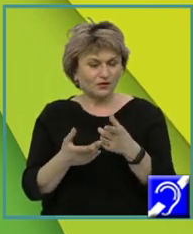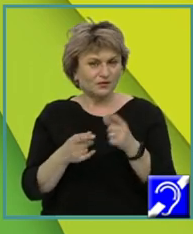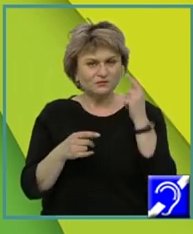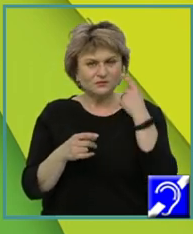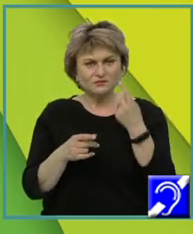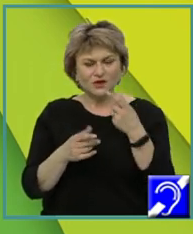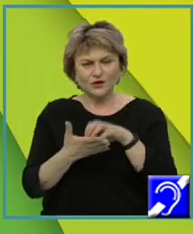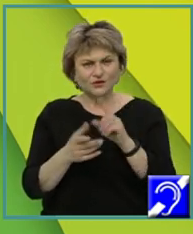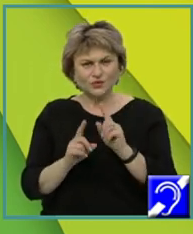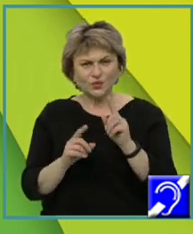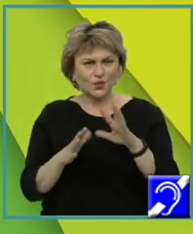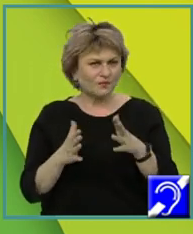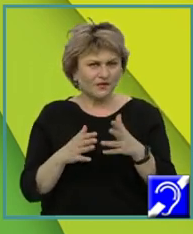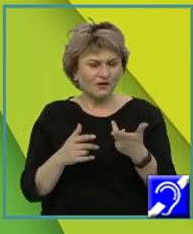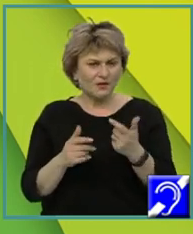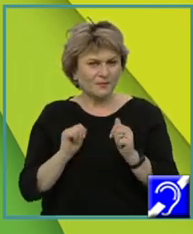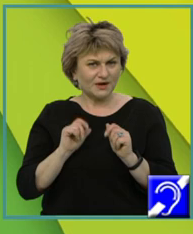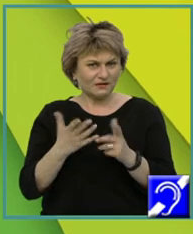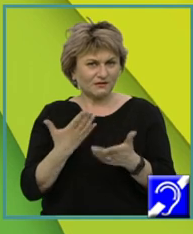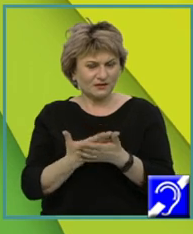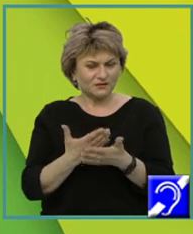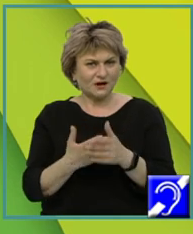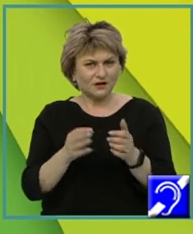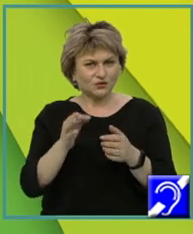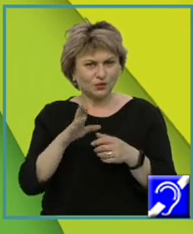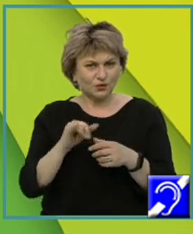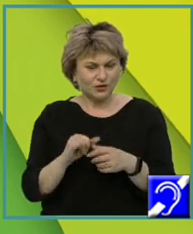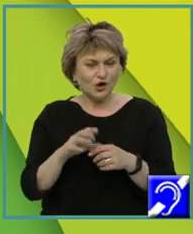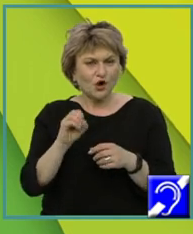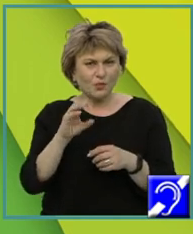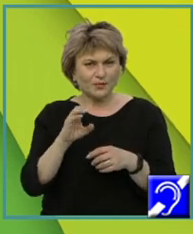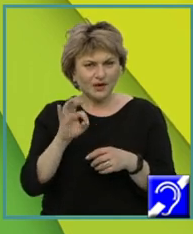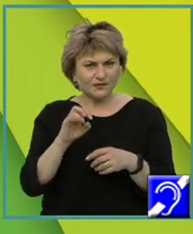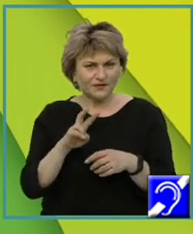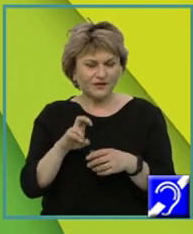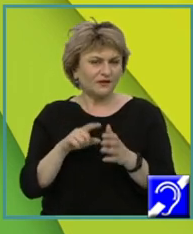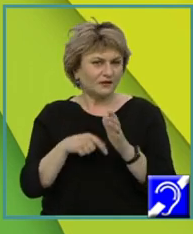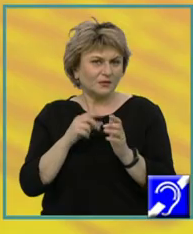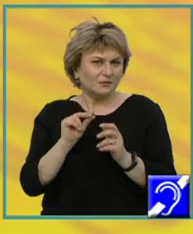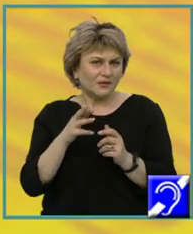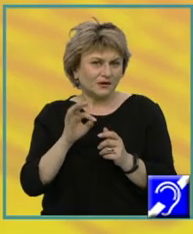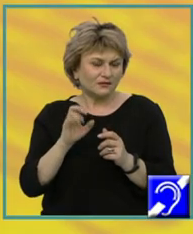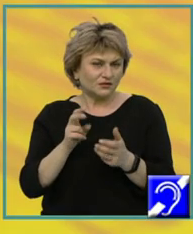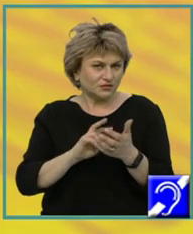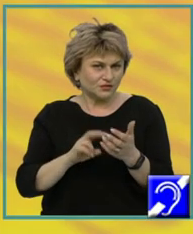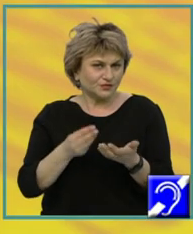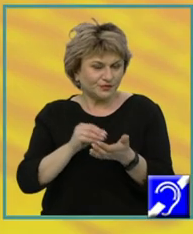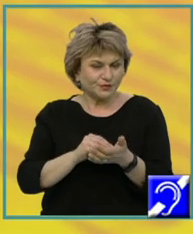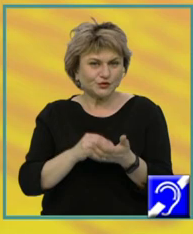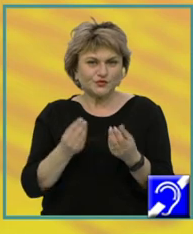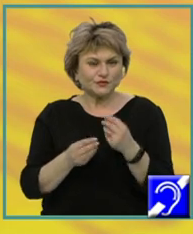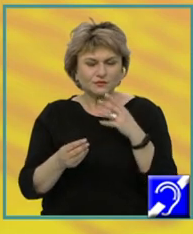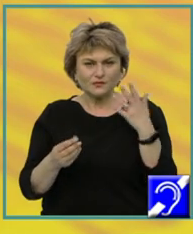gândiți nu cumva limitarea asta actului evaluării obiective din partea cititorului ne pune între o